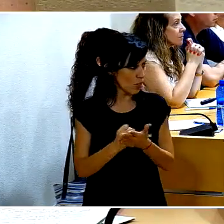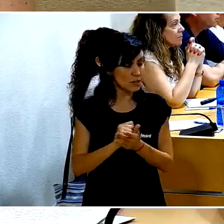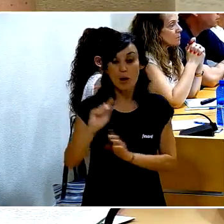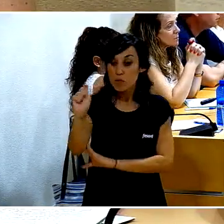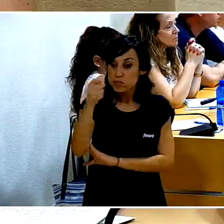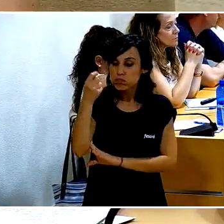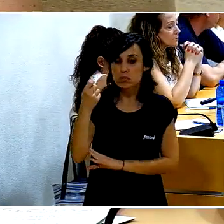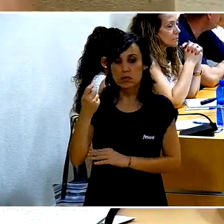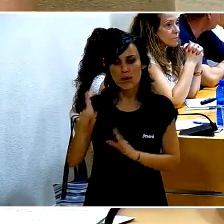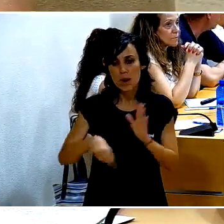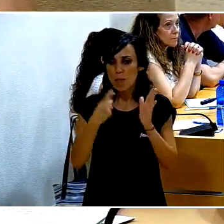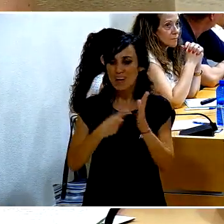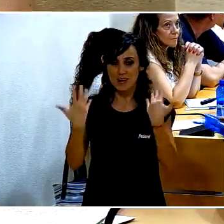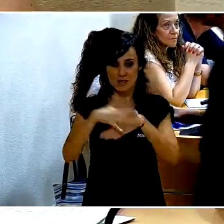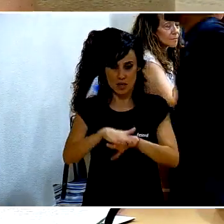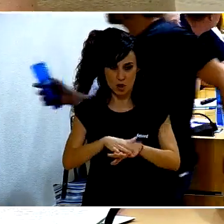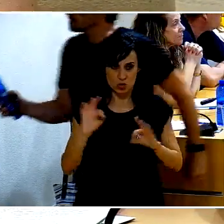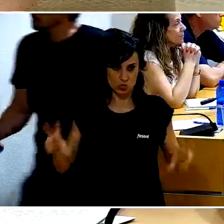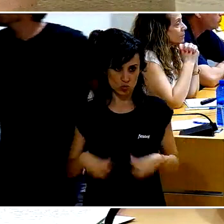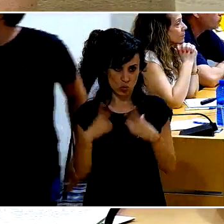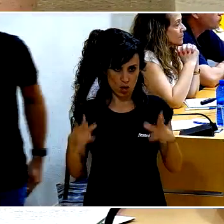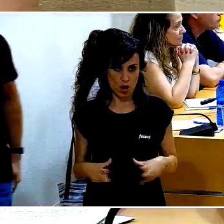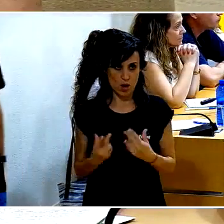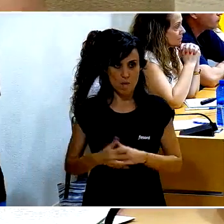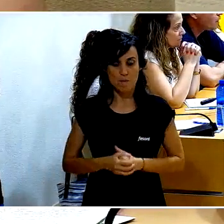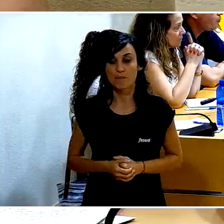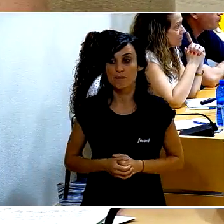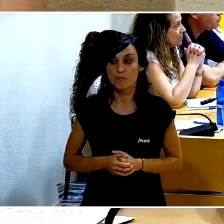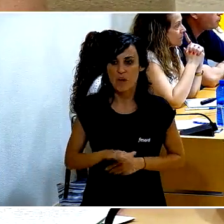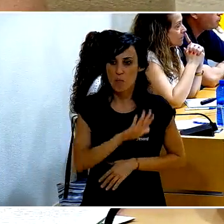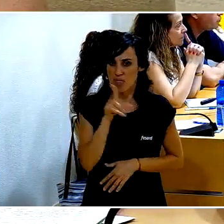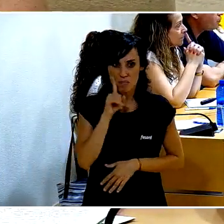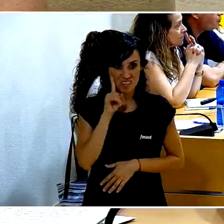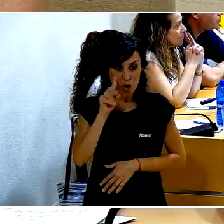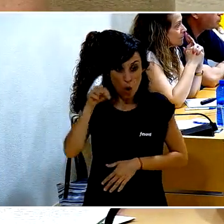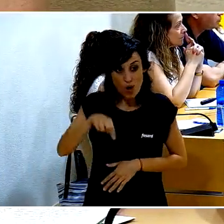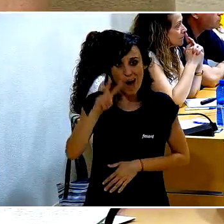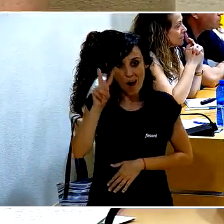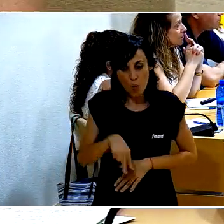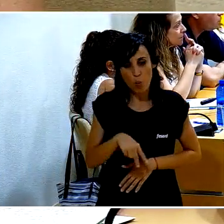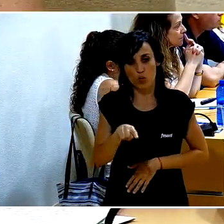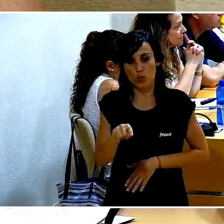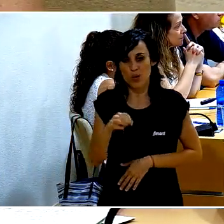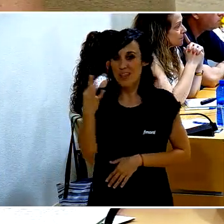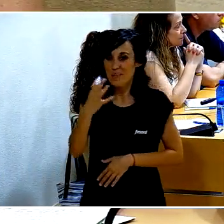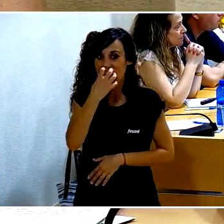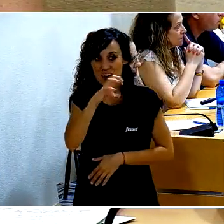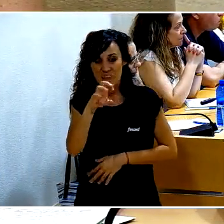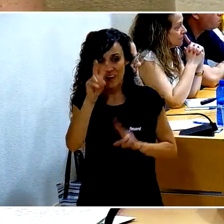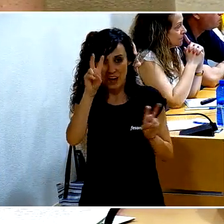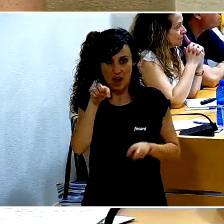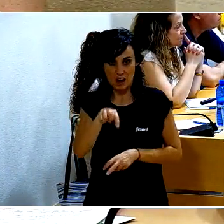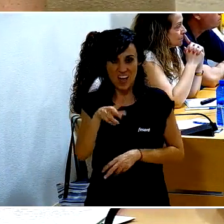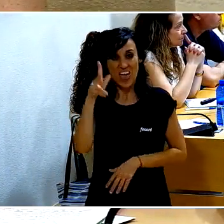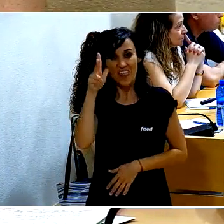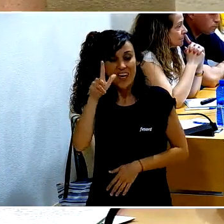seua plena integració en la societat. Sembla mentida que a dia d'avui encara haguem de reivindicar els